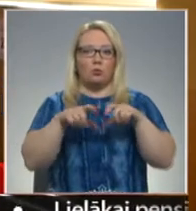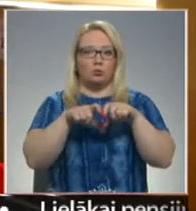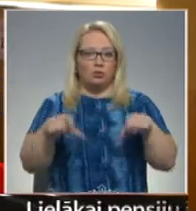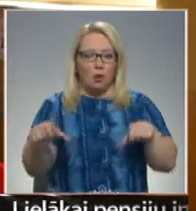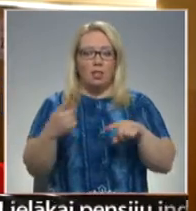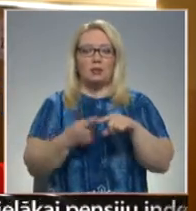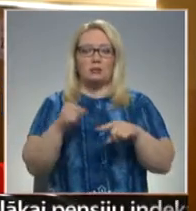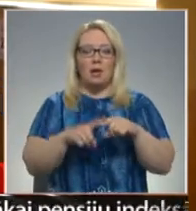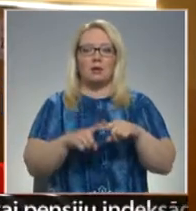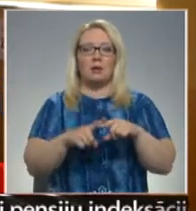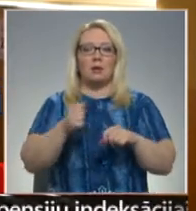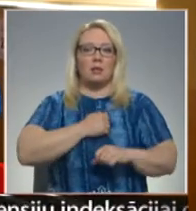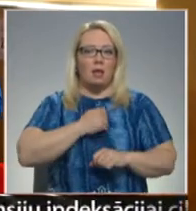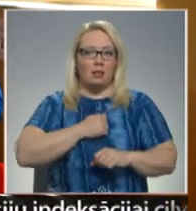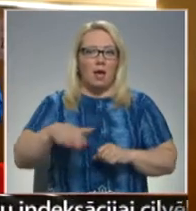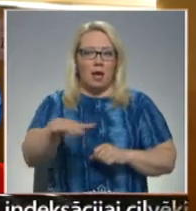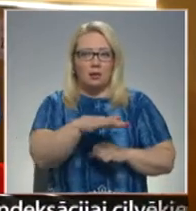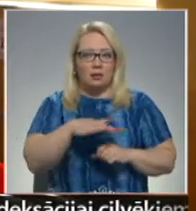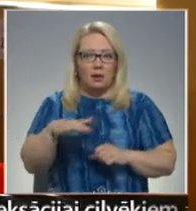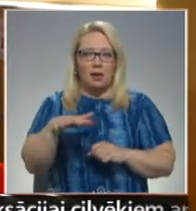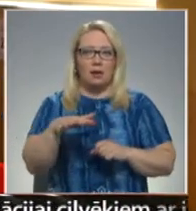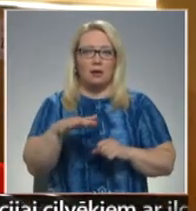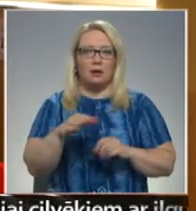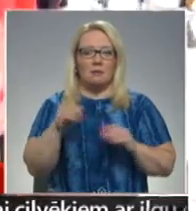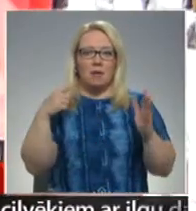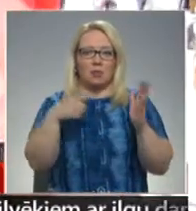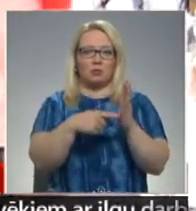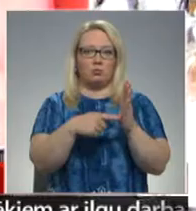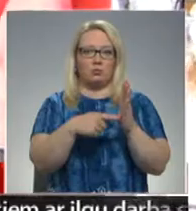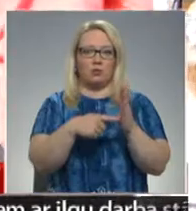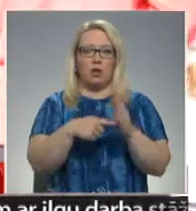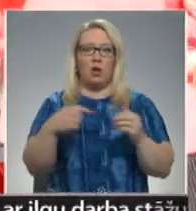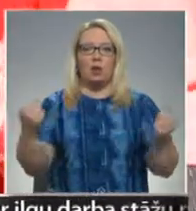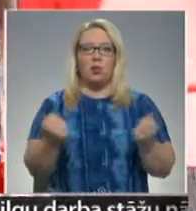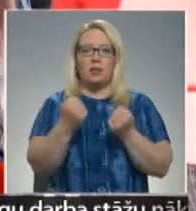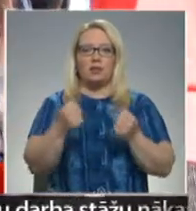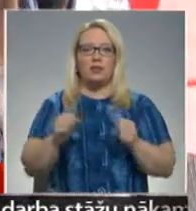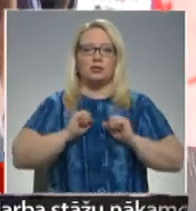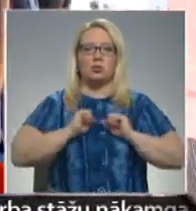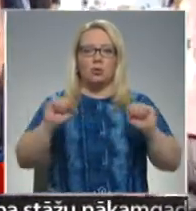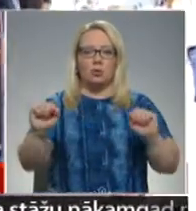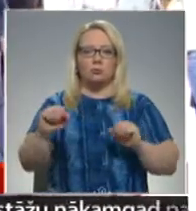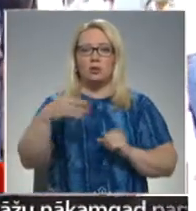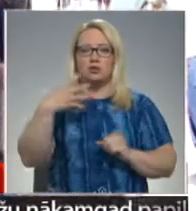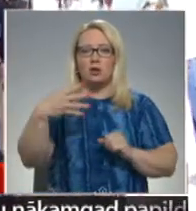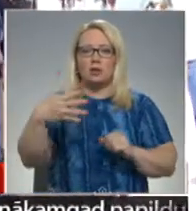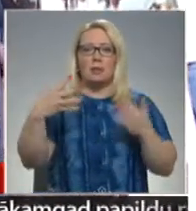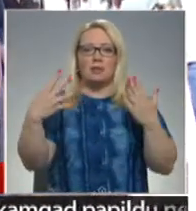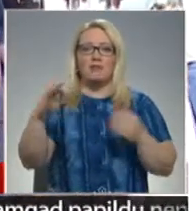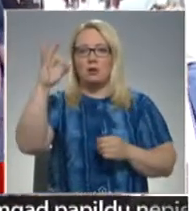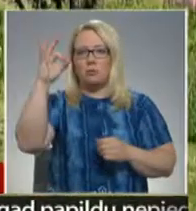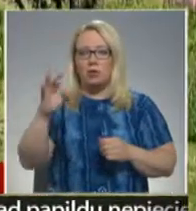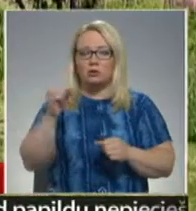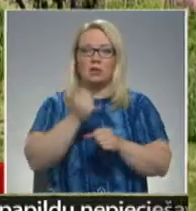tad Latgalē pielikts punkts. Nodarbinātības nodrošināšanā